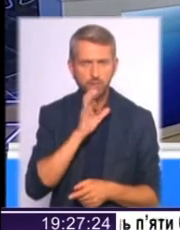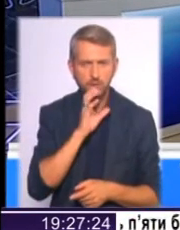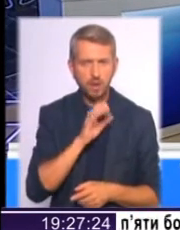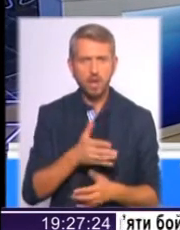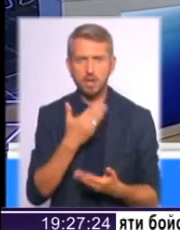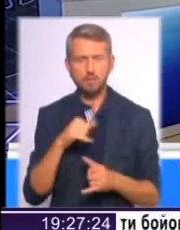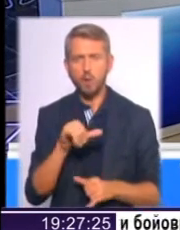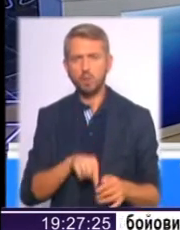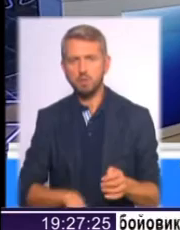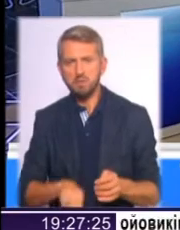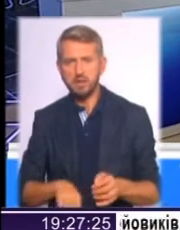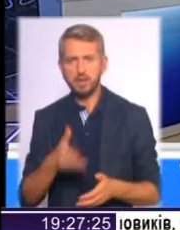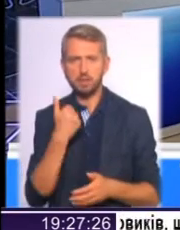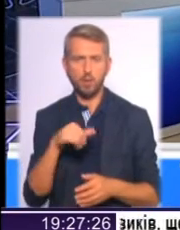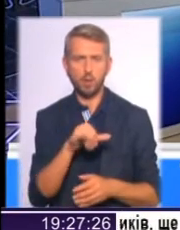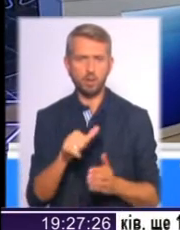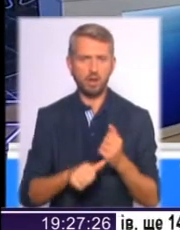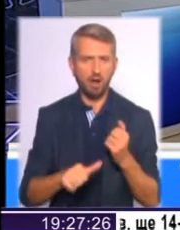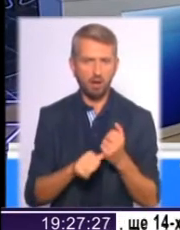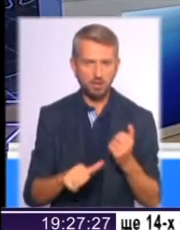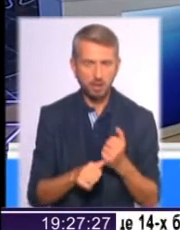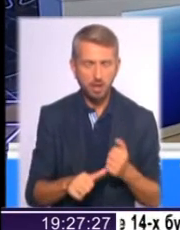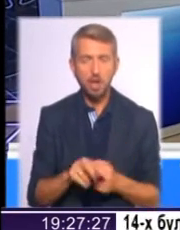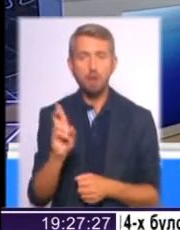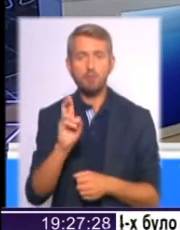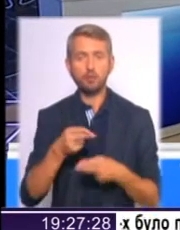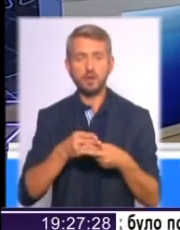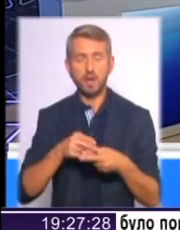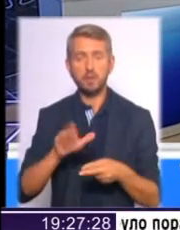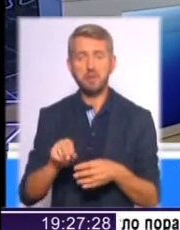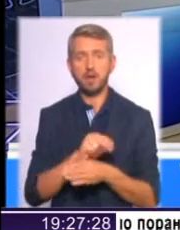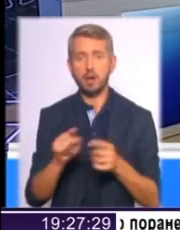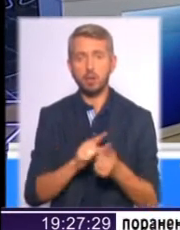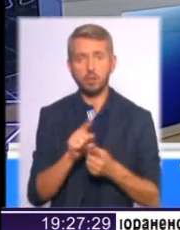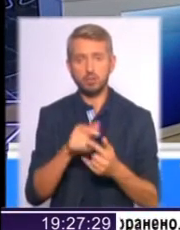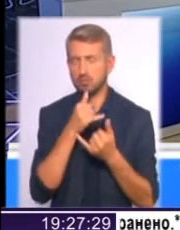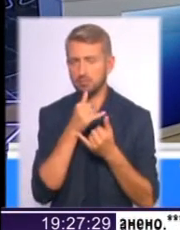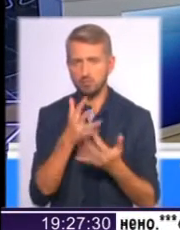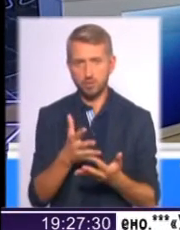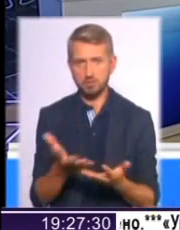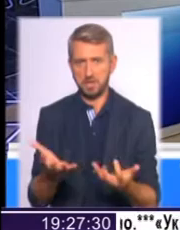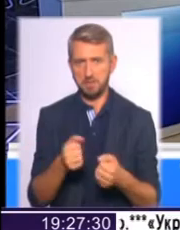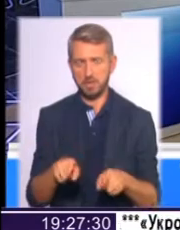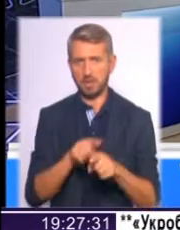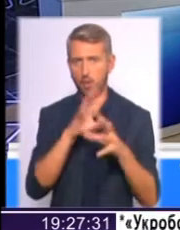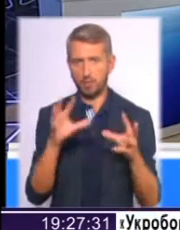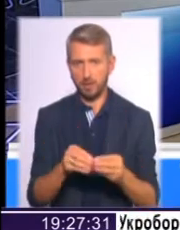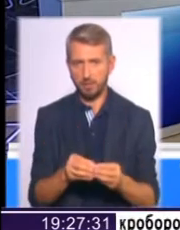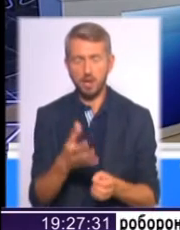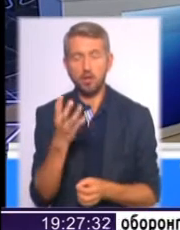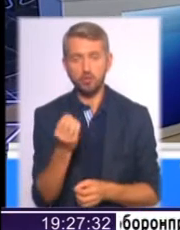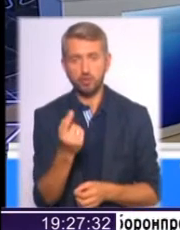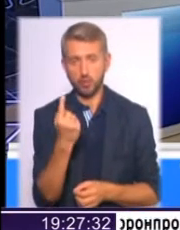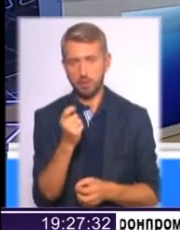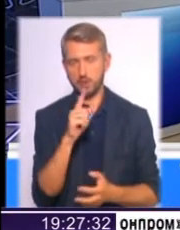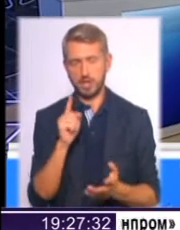куди какати. Бортницька станція навіть після реконструкції не справиться з тими об'ємами. Це перше питання. І друге